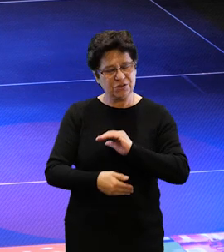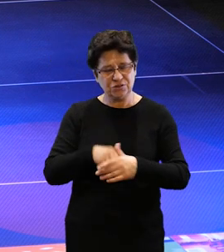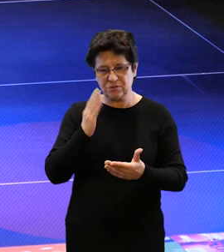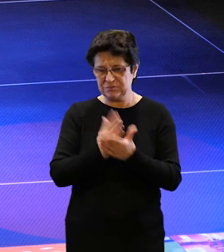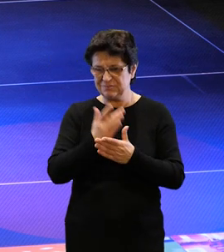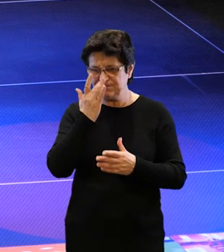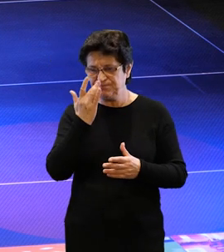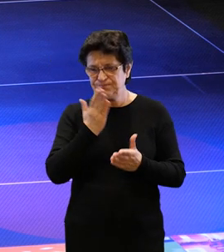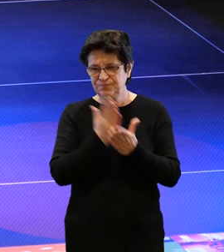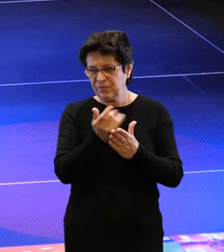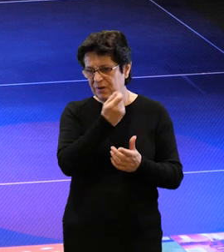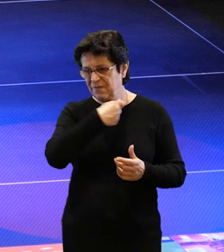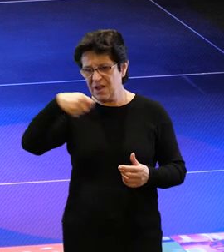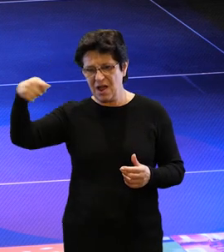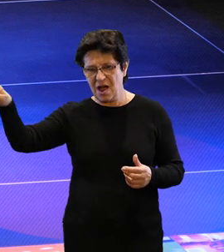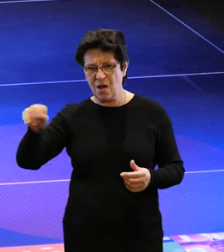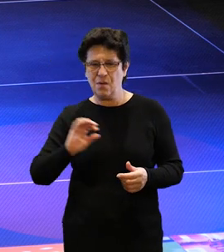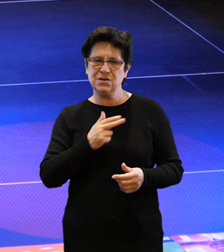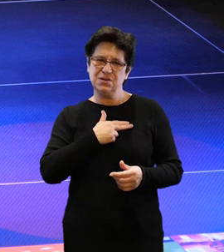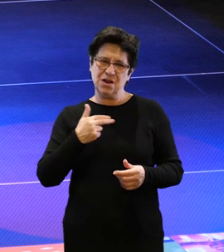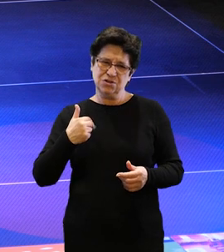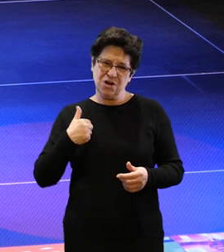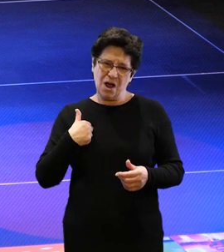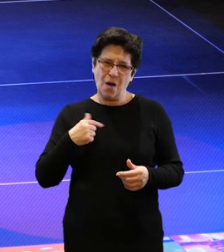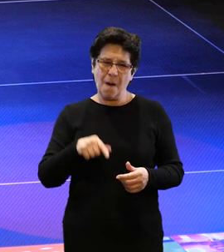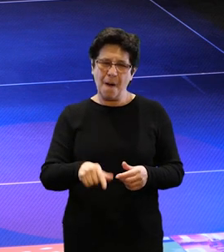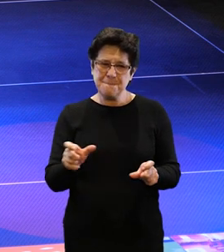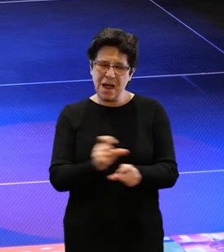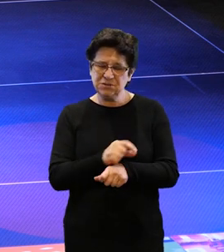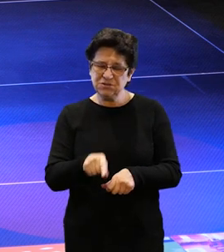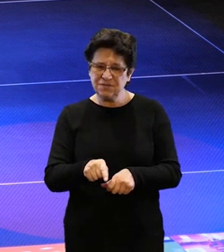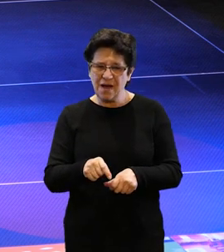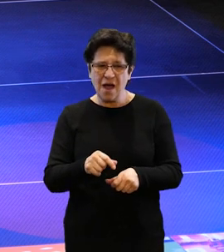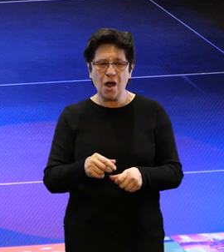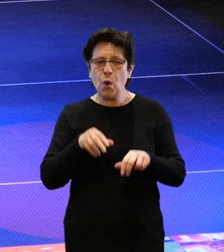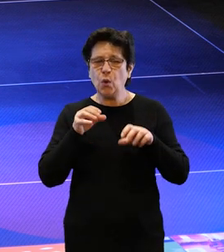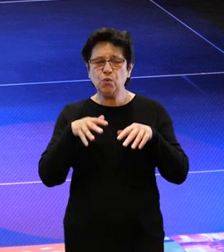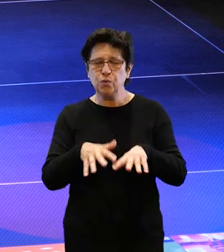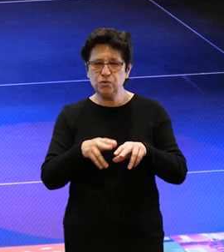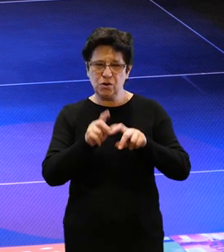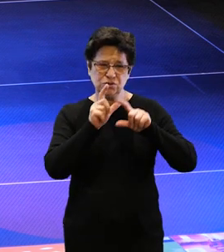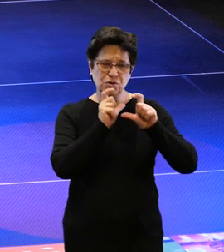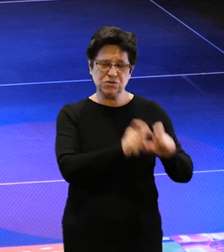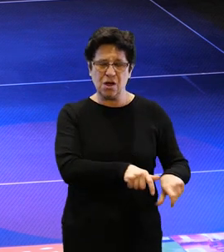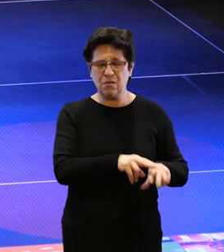Radziecka wyjechała z naszego kraju to nie wszystko ze sobą wzięli i sporo tego u nas jeszcze